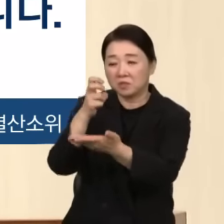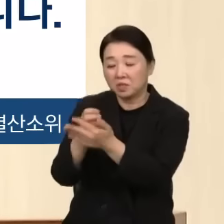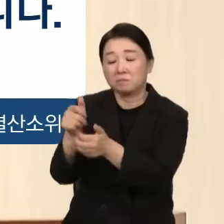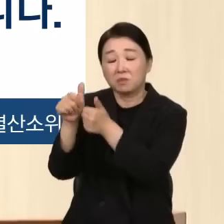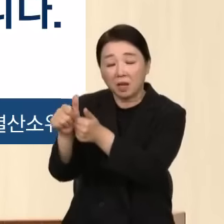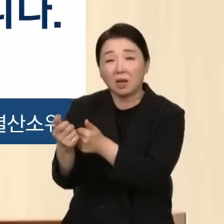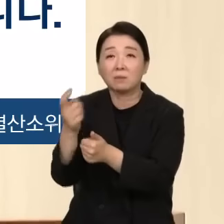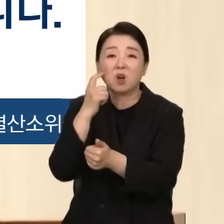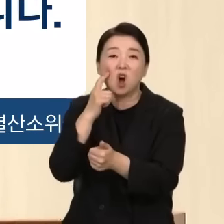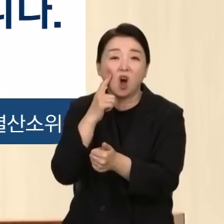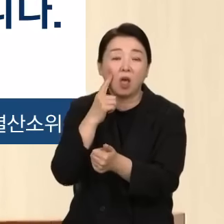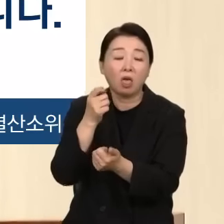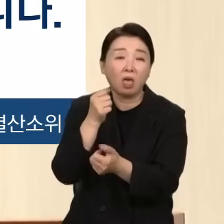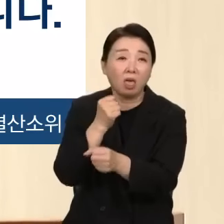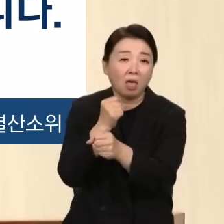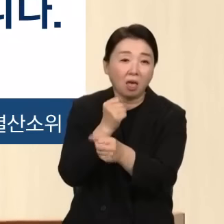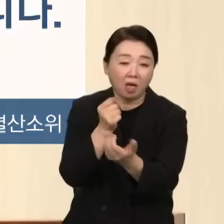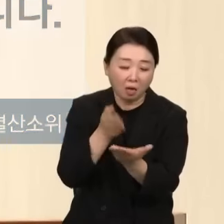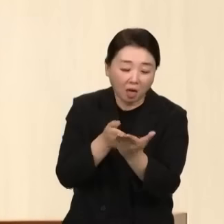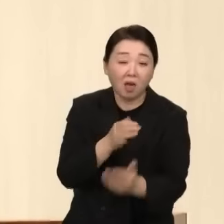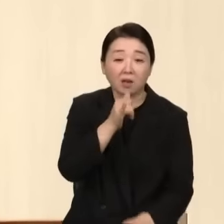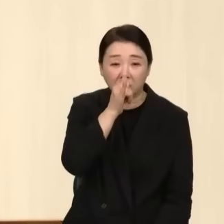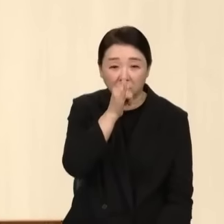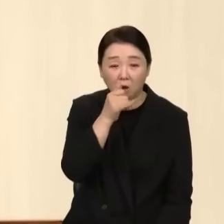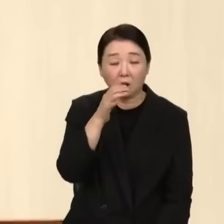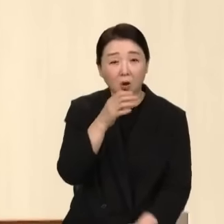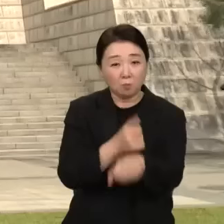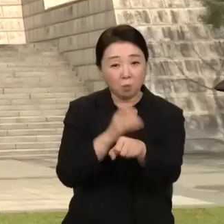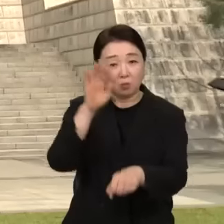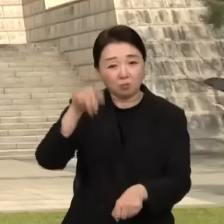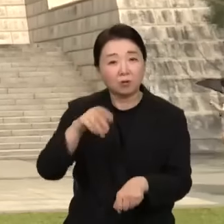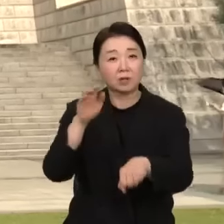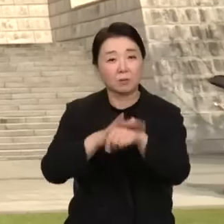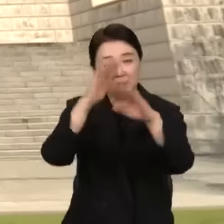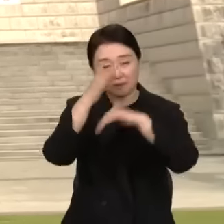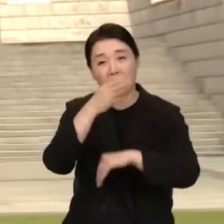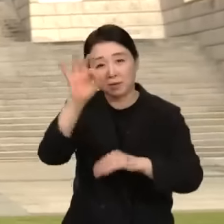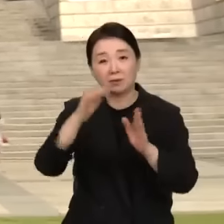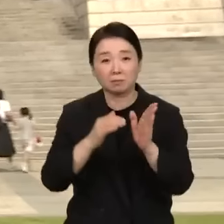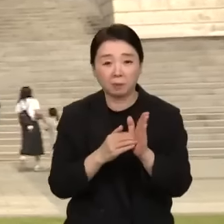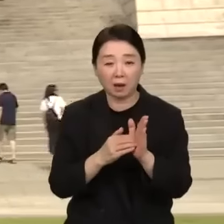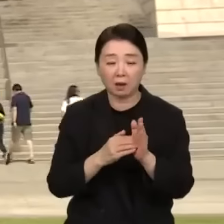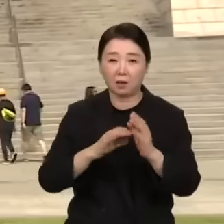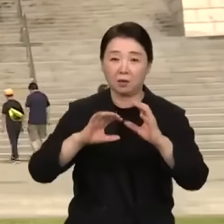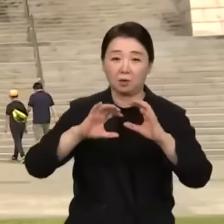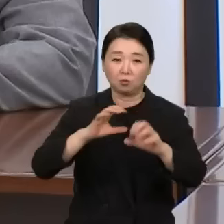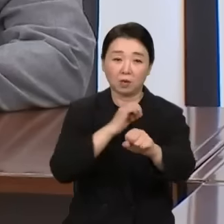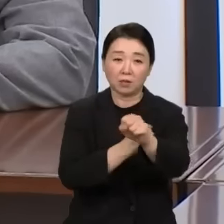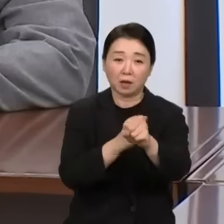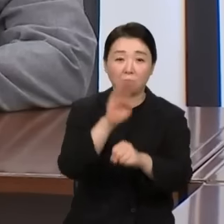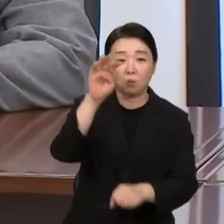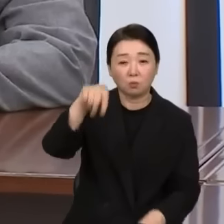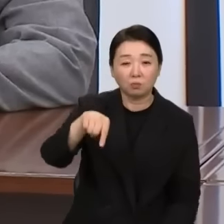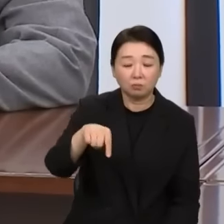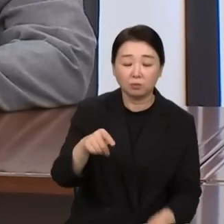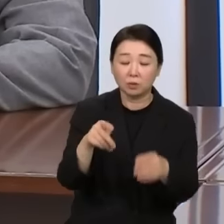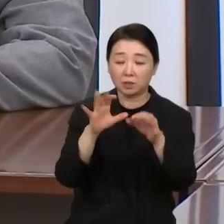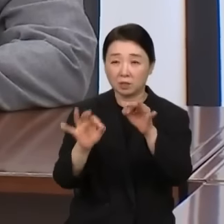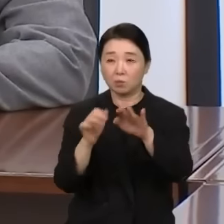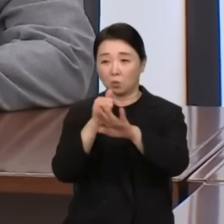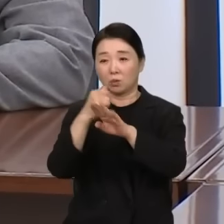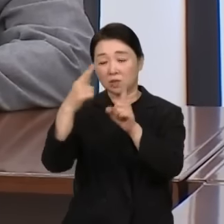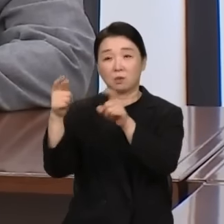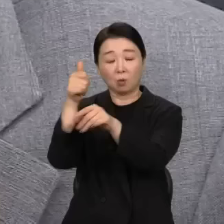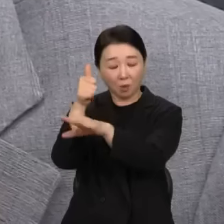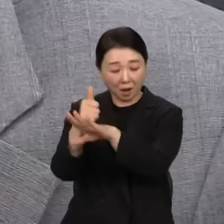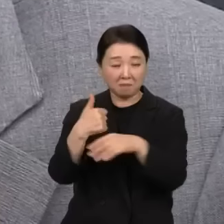대해서도 보훈부는 잘못된 내용이 맞다고 인정했습니다. 국가보훈부가 김영석 독립기념관장 임명에 반발하는